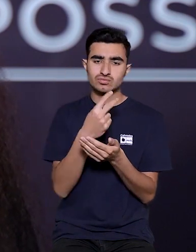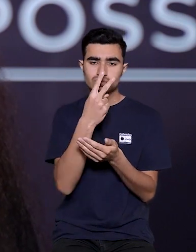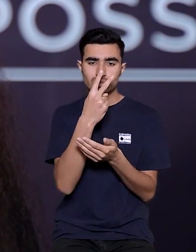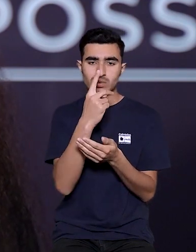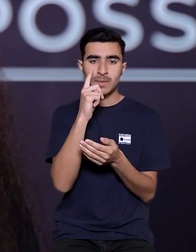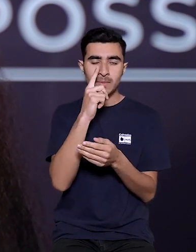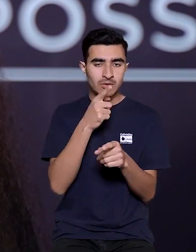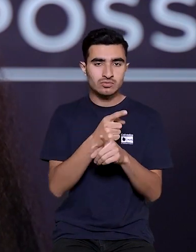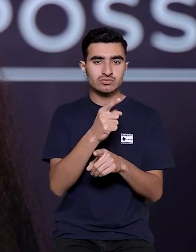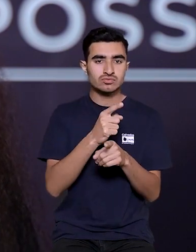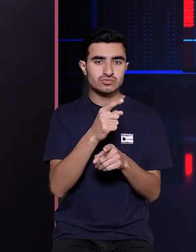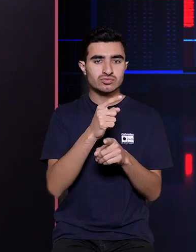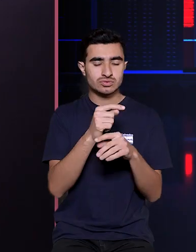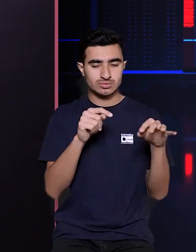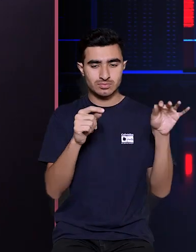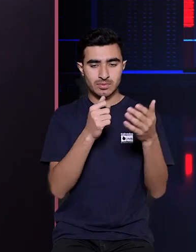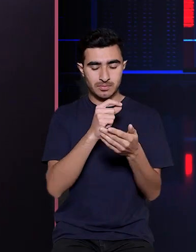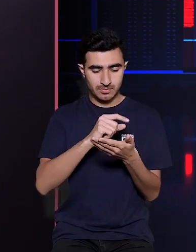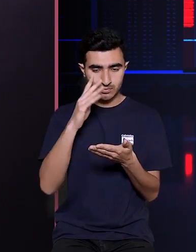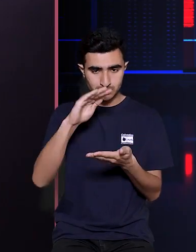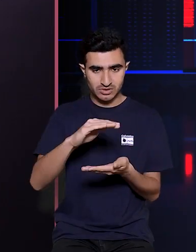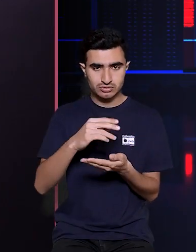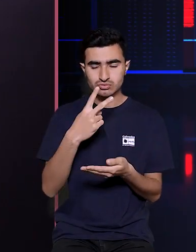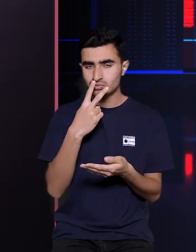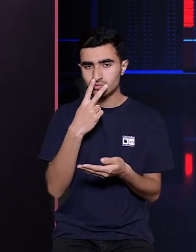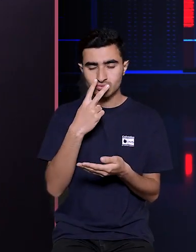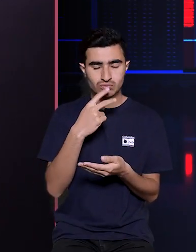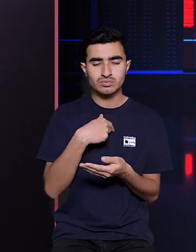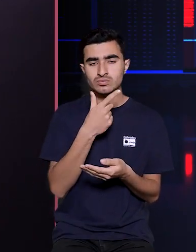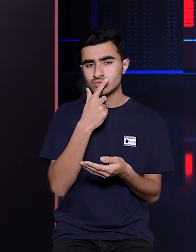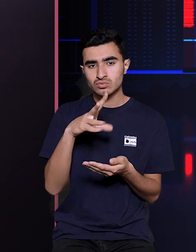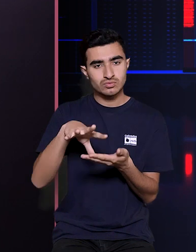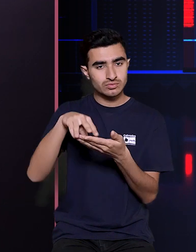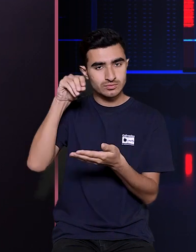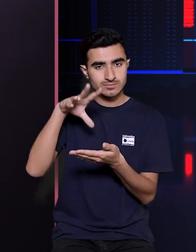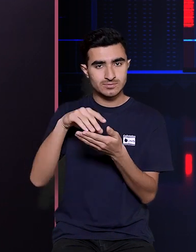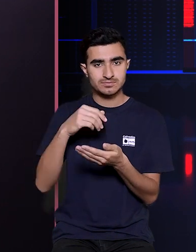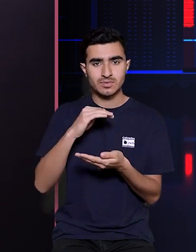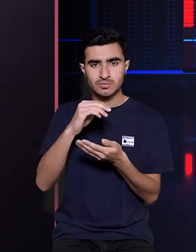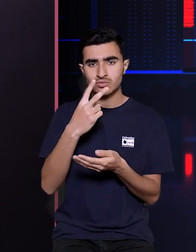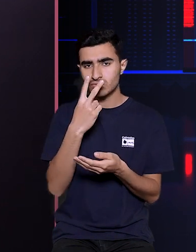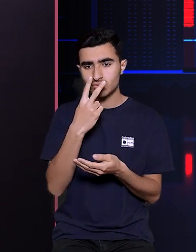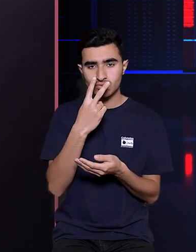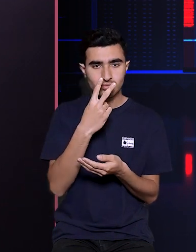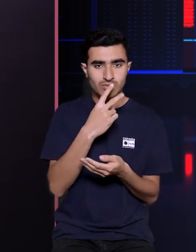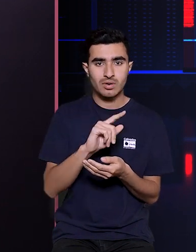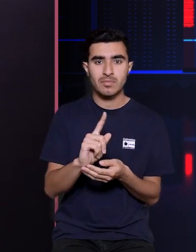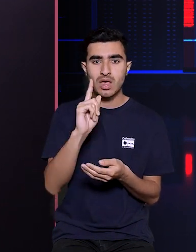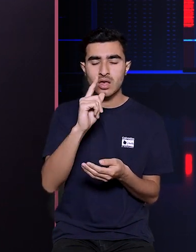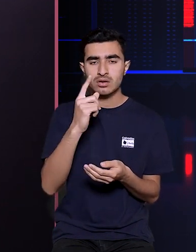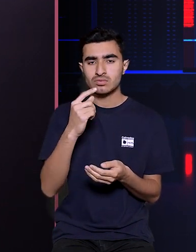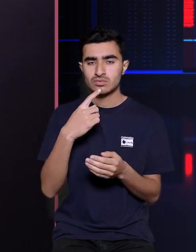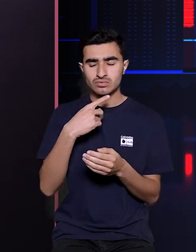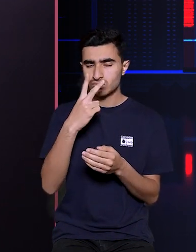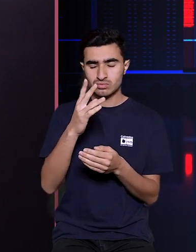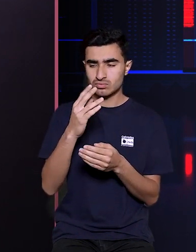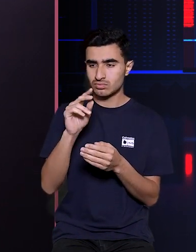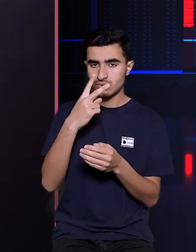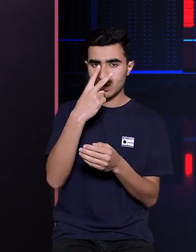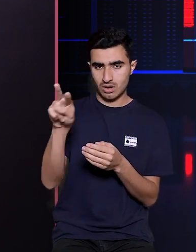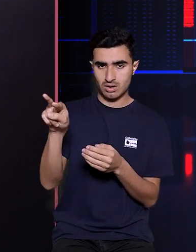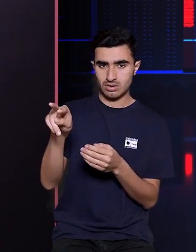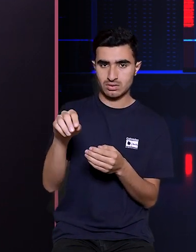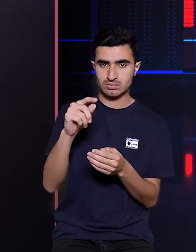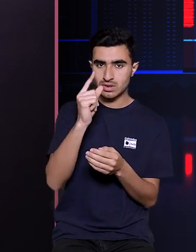उसको ऑब्ज़र्व करते रहे। मैं इधर-उधर बच्चों को भी देख रही थी। एक जगह जाकर मेरी नज़र जम गई और टिक